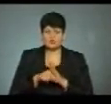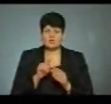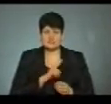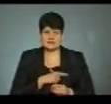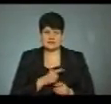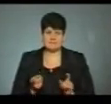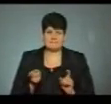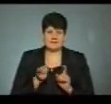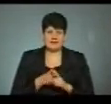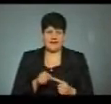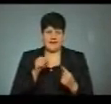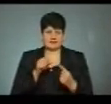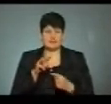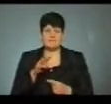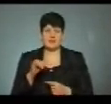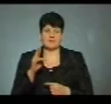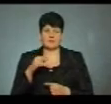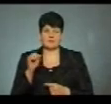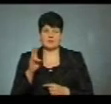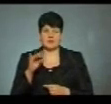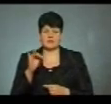і антимайданівці.